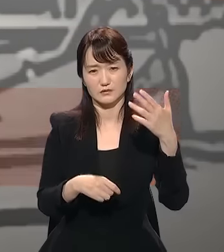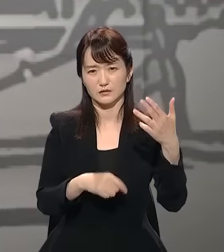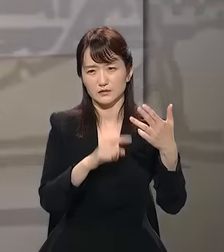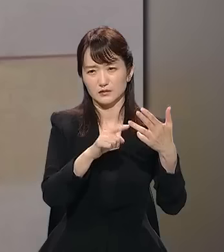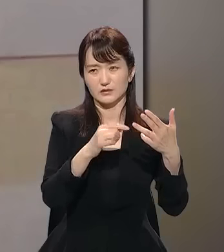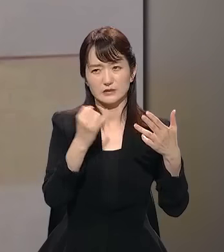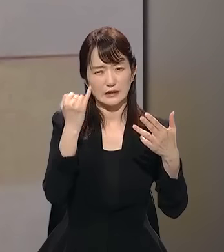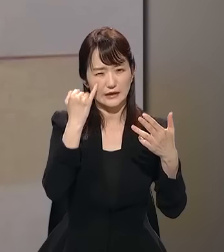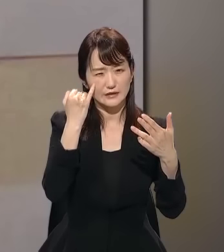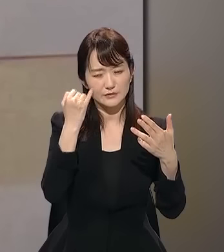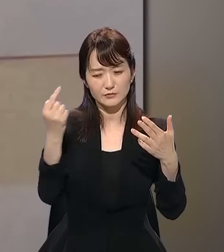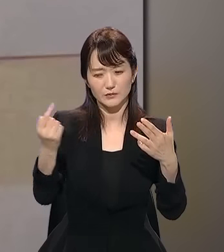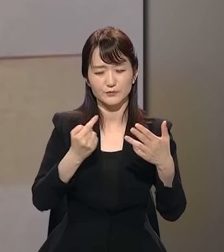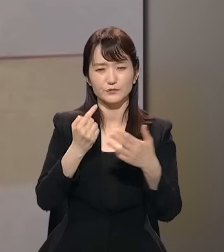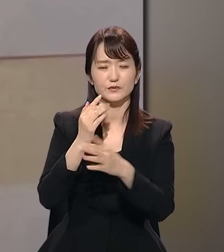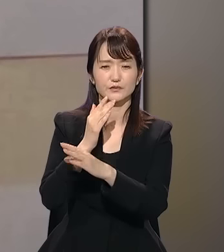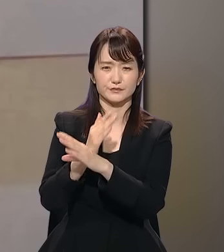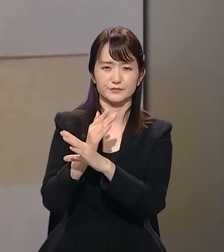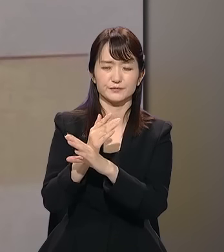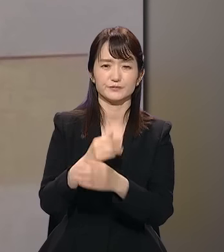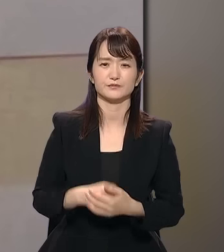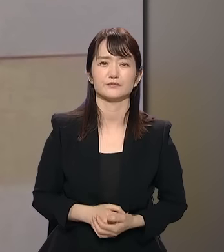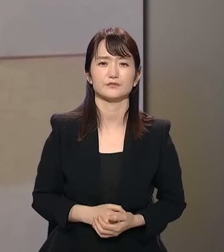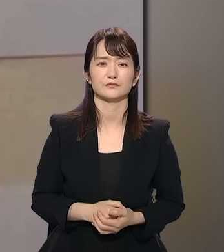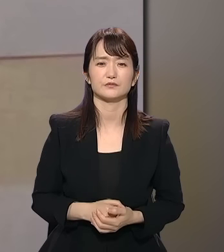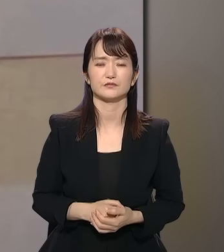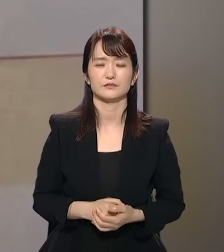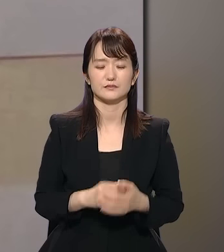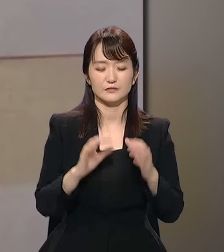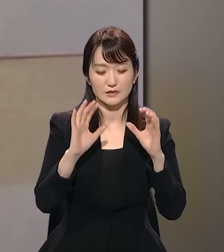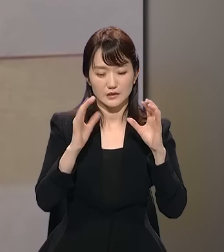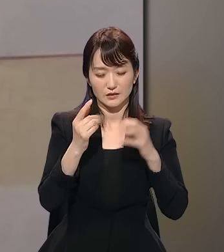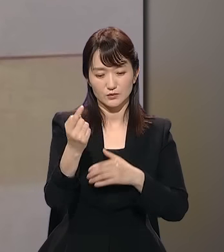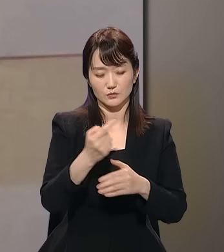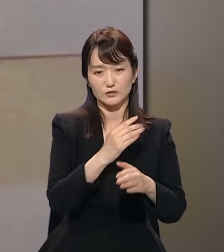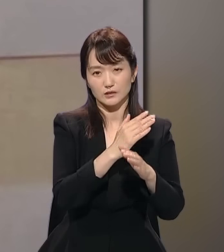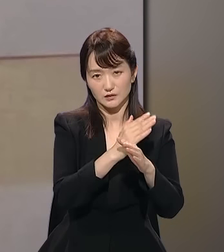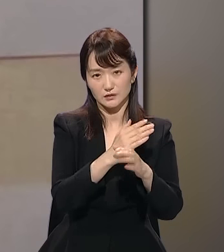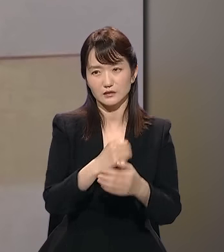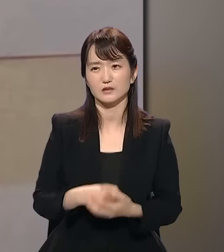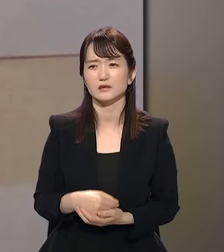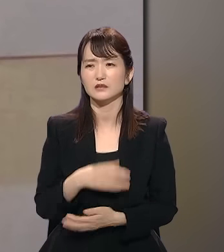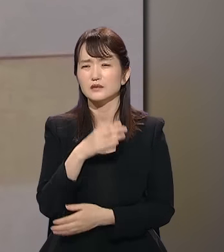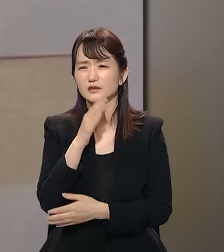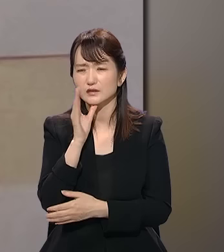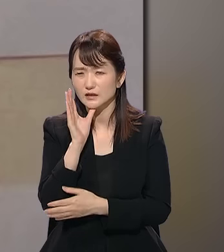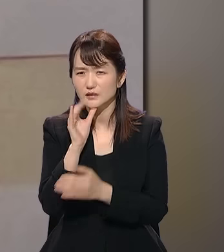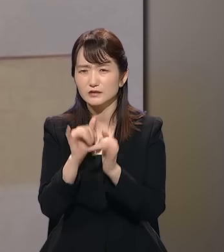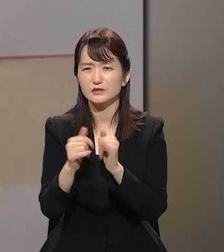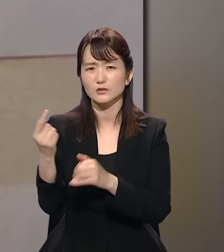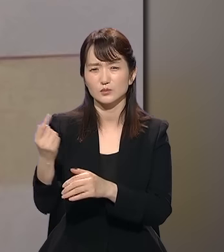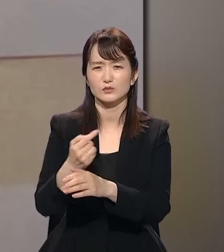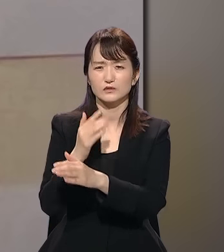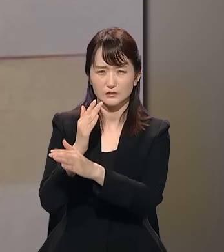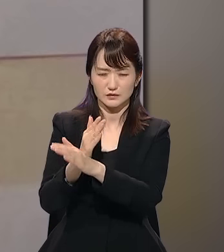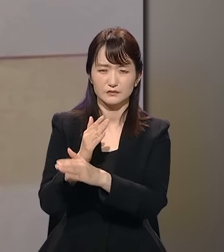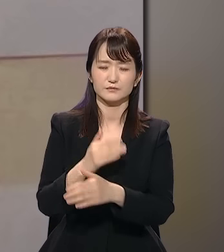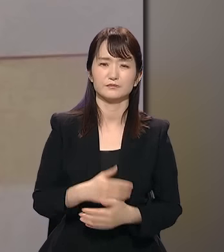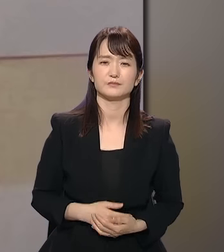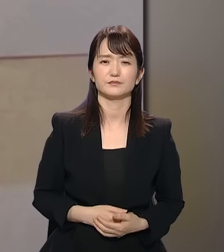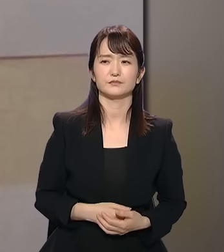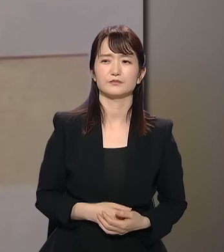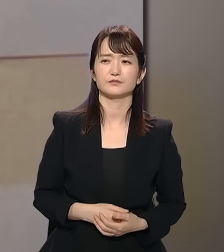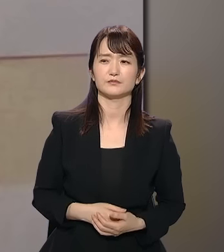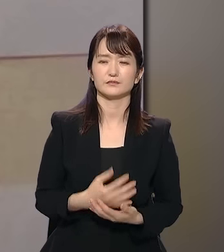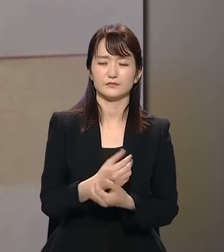아줌마 출입 금지라고 붙었거든요 노키즈존도 있고 뭐 노시니어존 이런게 있긴 있어요 법적인 얘기를 좀 드리면 계약